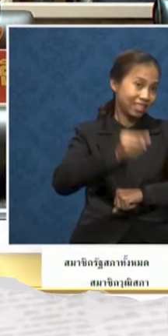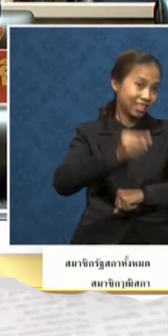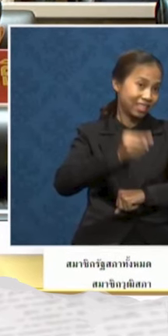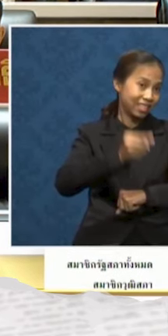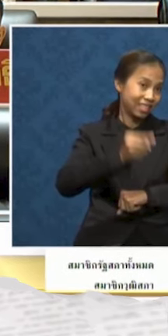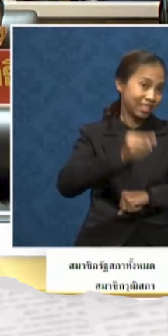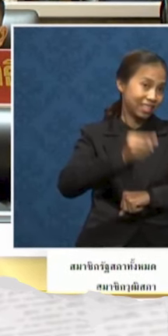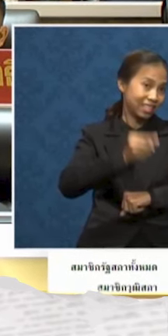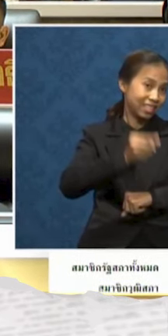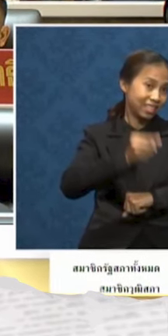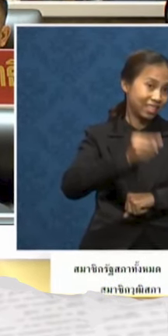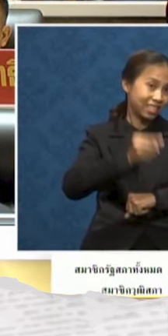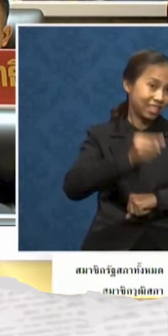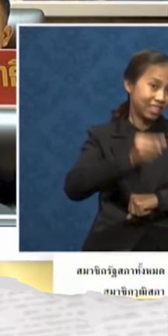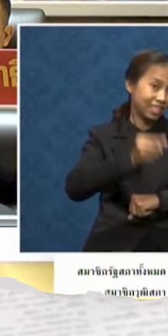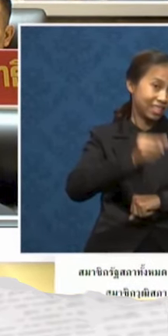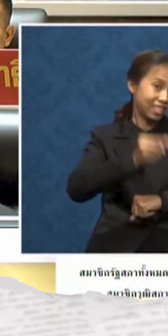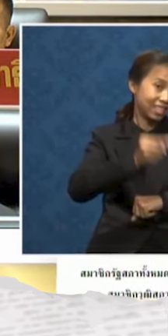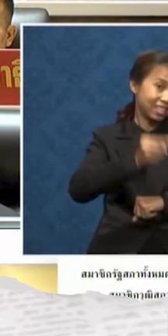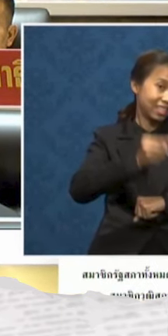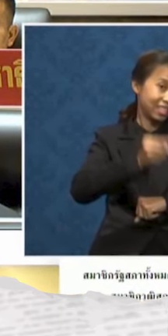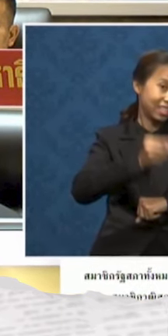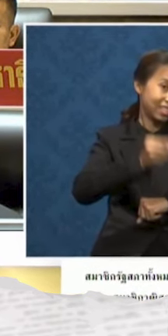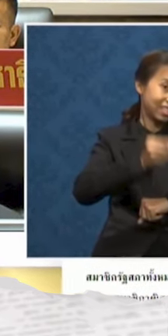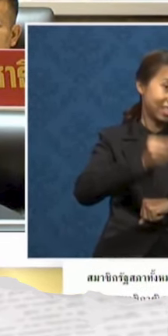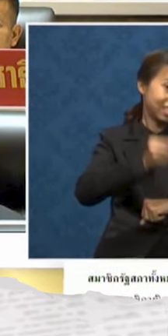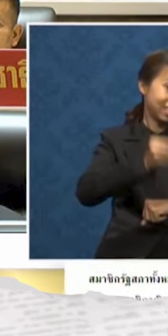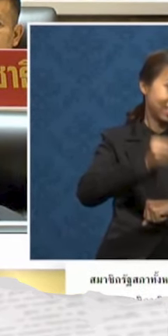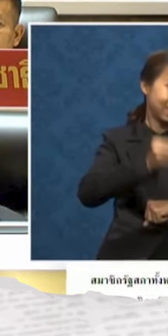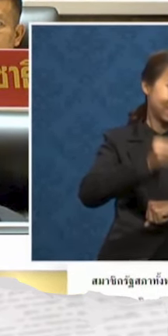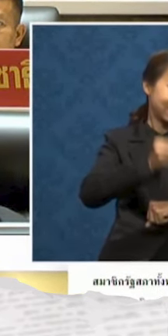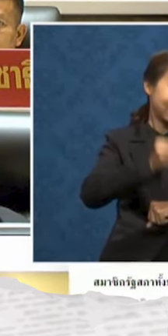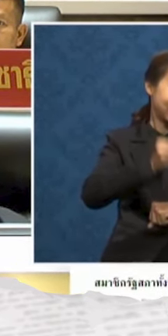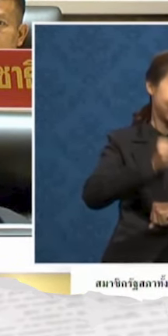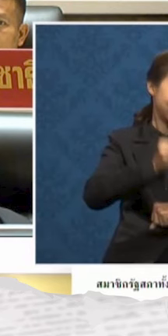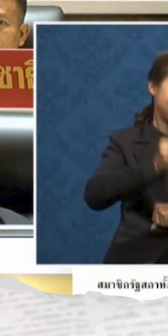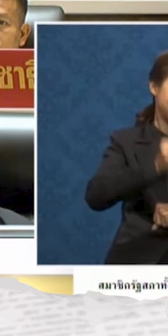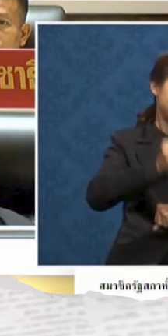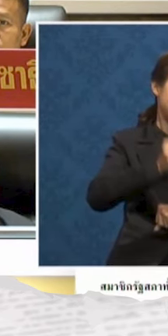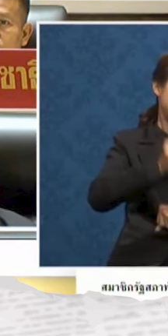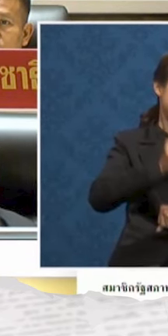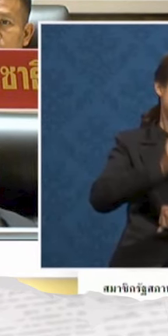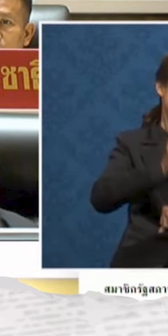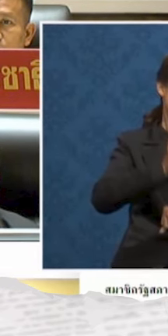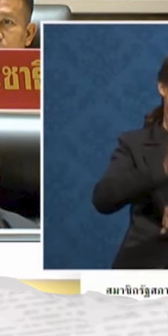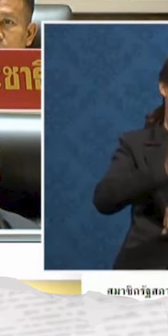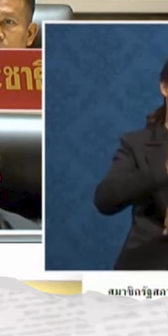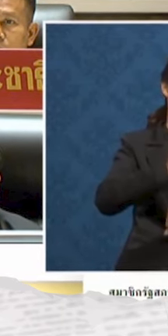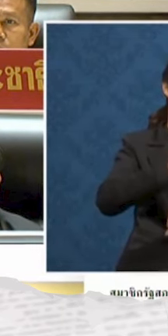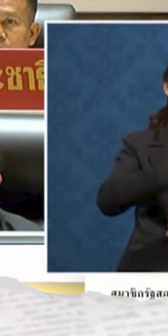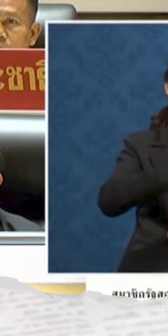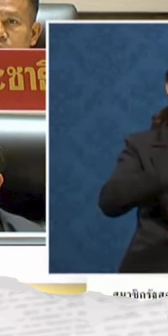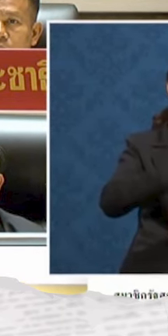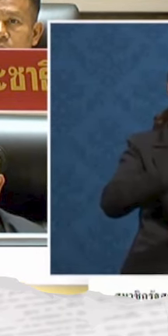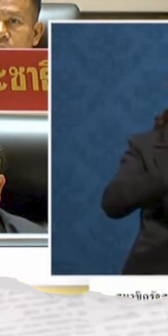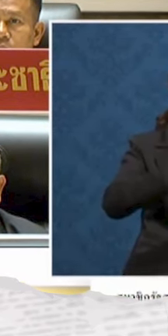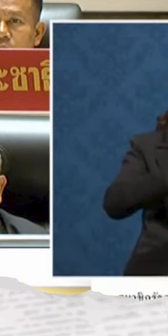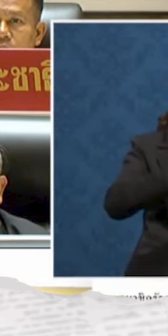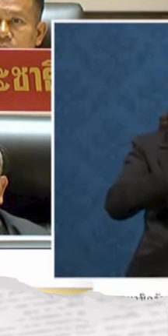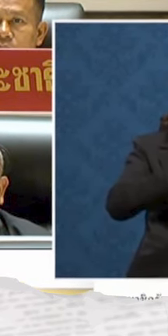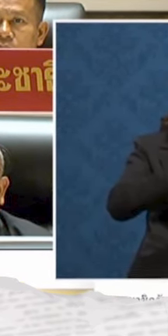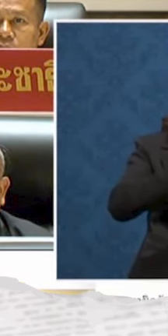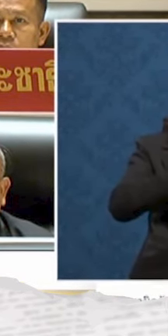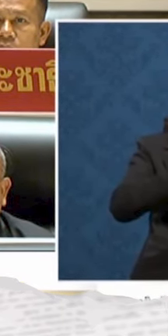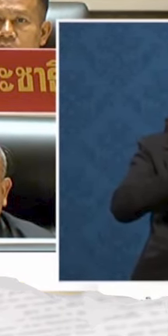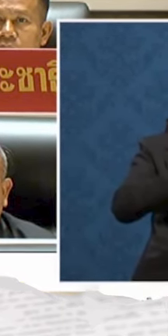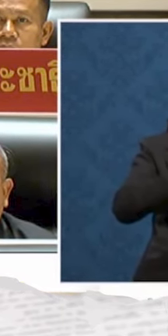ประชาธิปไตยตามระบบรัฐสภาพรรคการเมืองที่ไม่ได้เป็นรัฐบาลก็ต้องมารวมกันเป็นฝ่ายค้านแต่เราก็ต้องตระหนักว่าเมื่อเรามาเป็นฝ่ายค้